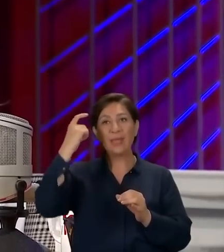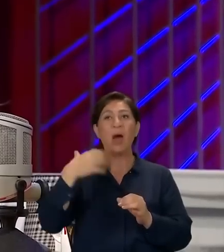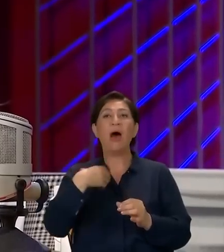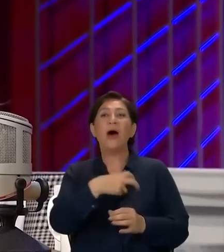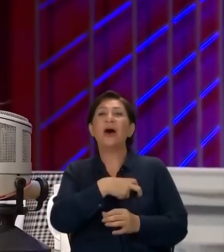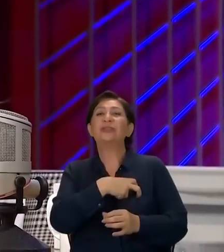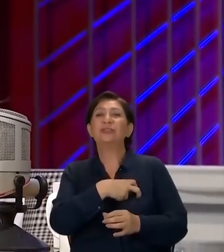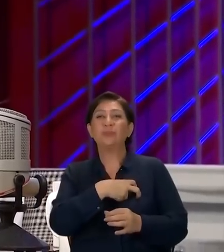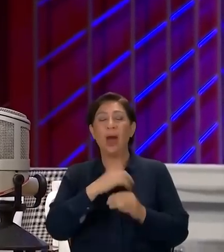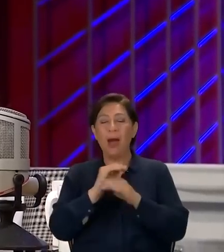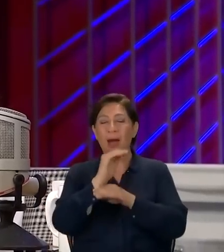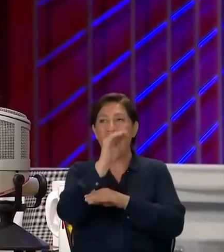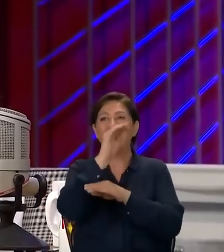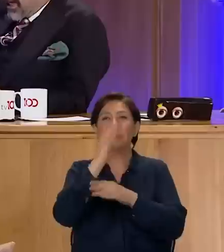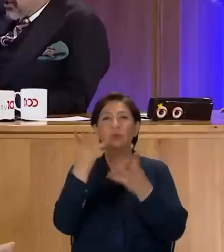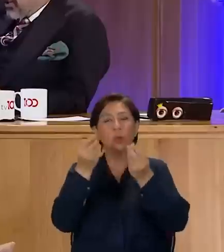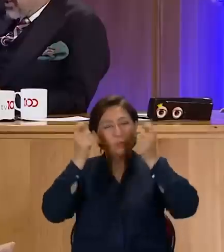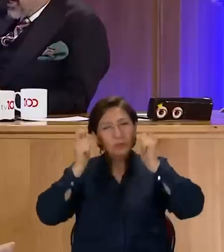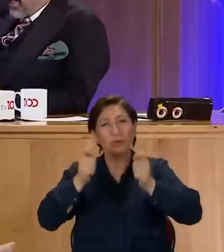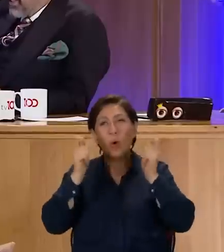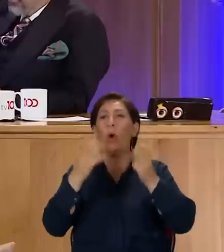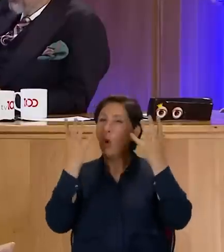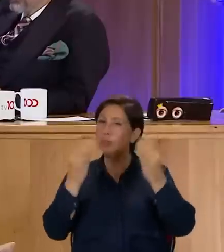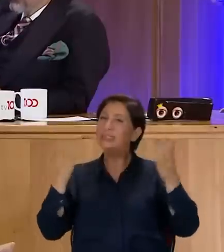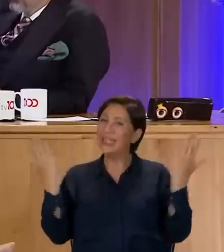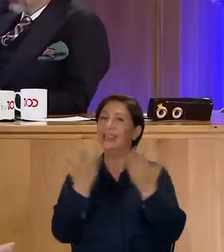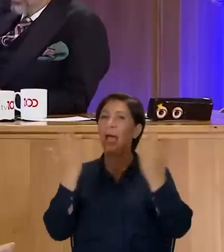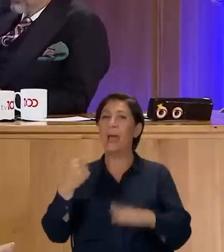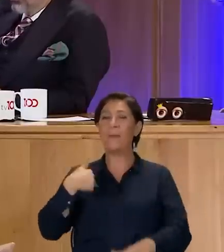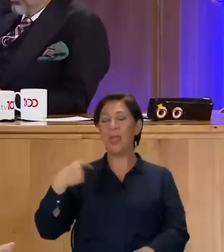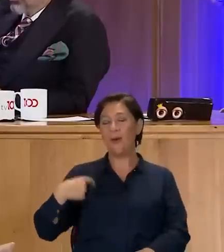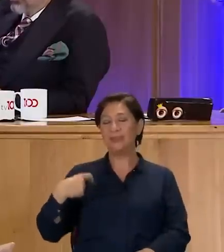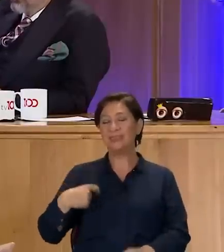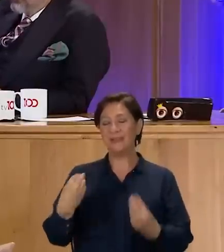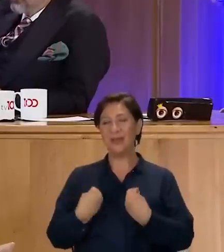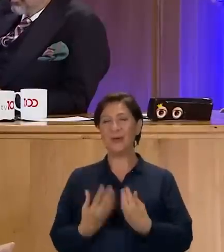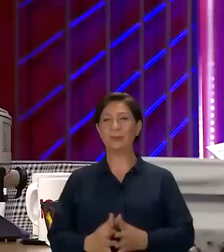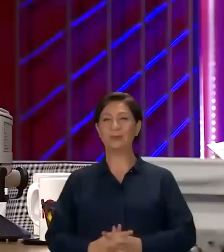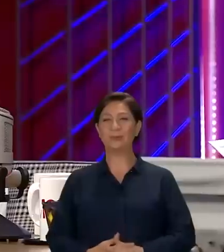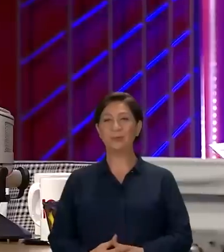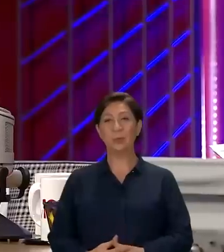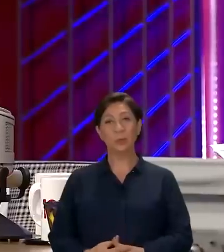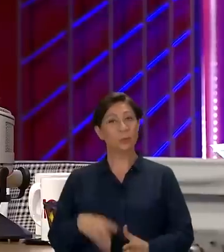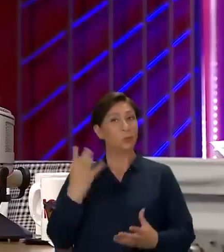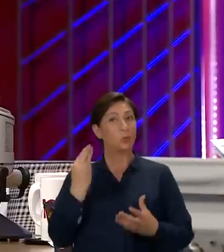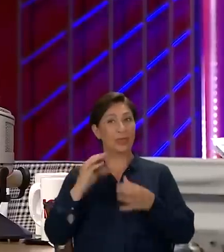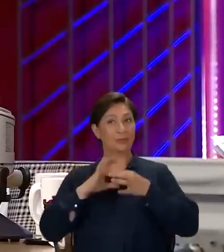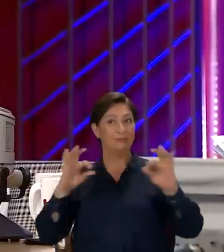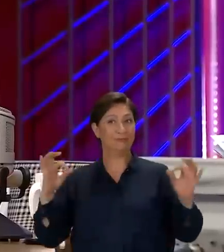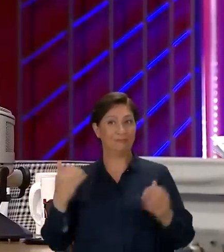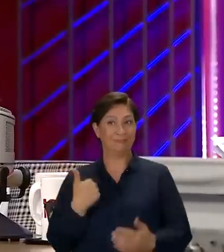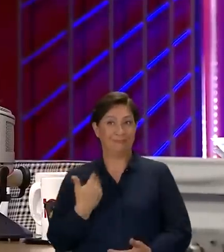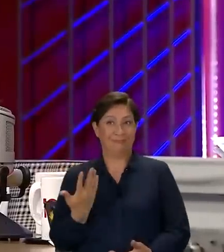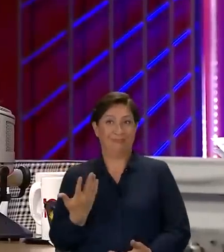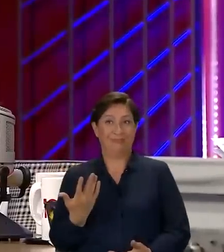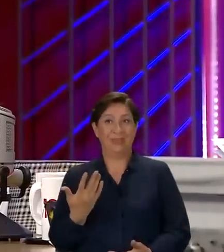aşığım, hayatımı çok zorlaştırsa da beni özel kılıyor. Çok güzel söylemiş. İnanılmaz